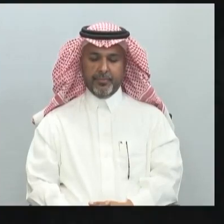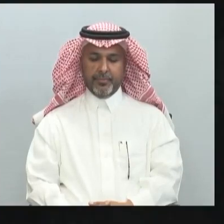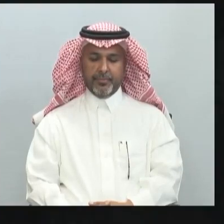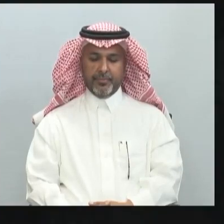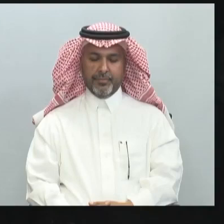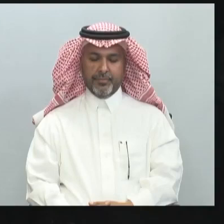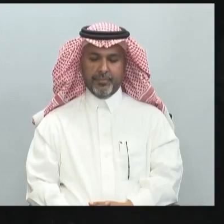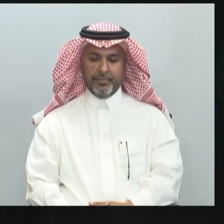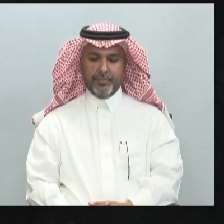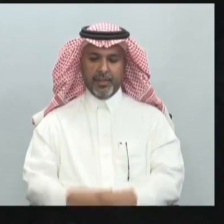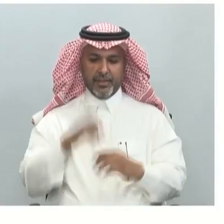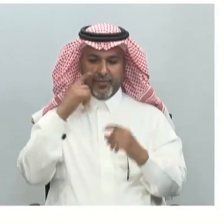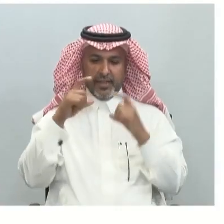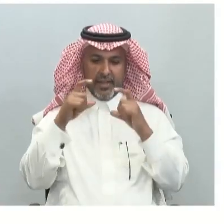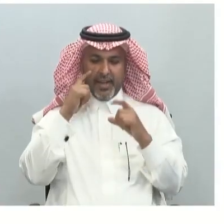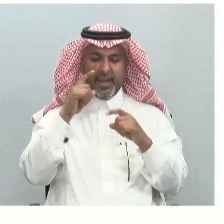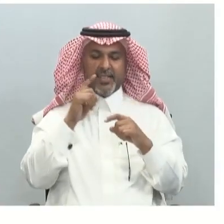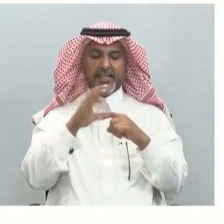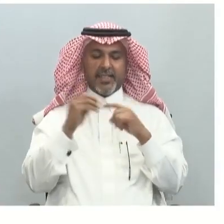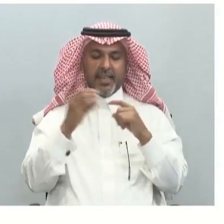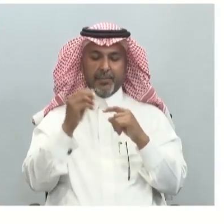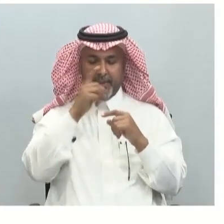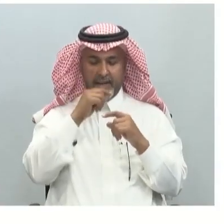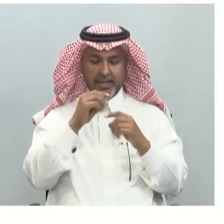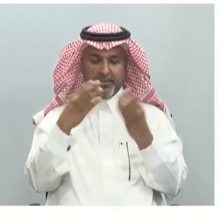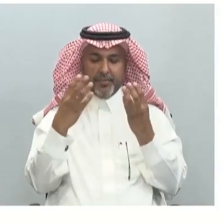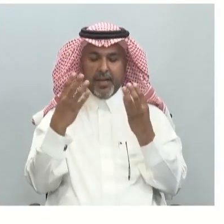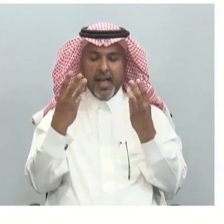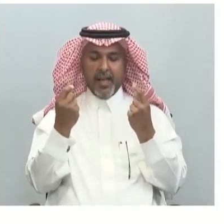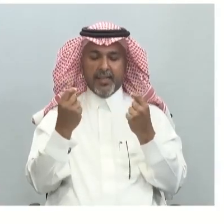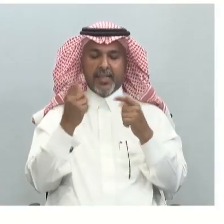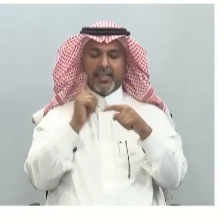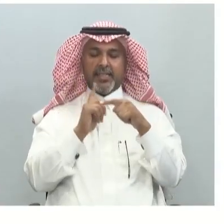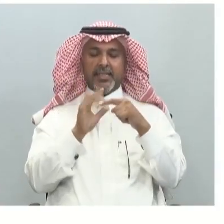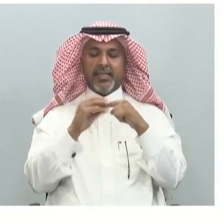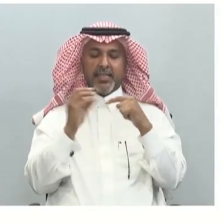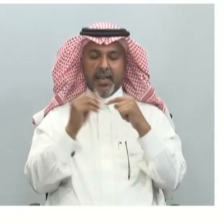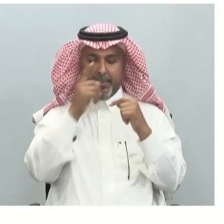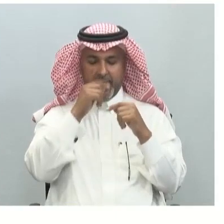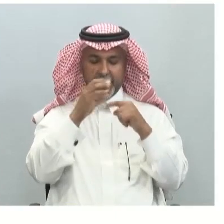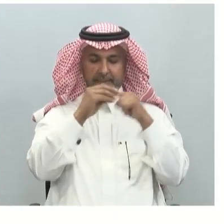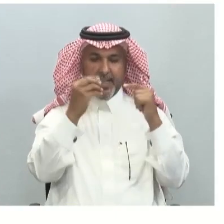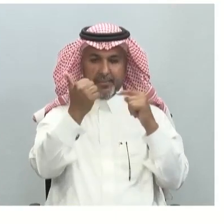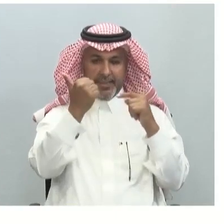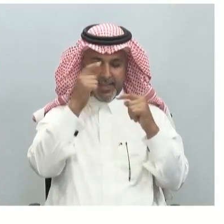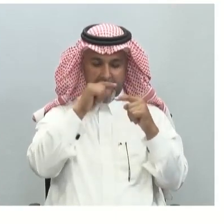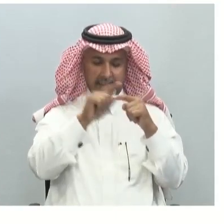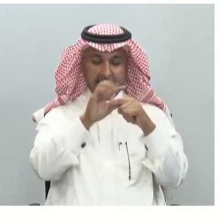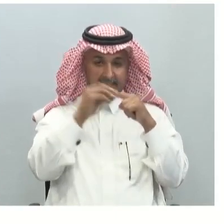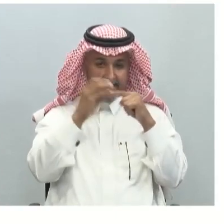السالبين سالب هنا معناته ان العددين سالبين طيب عددين سالبين حاصل ضربهم تسعه